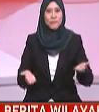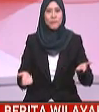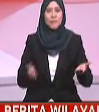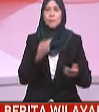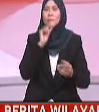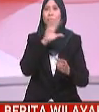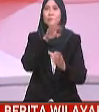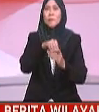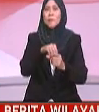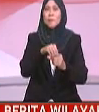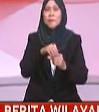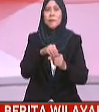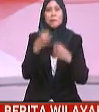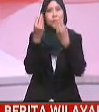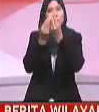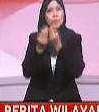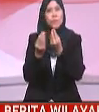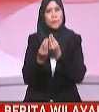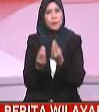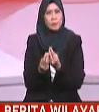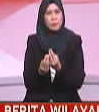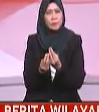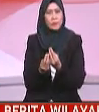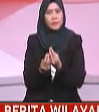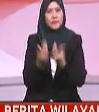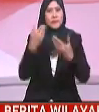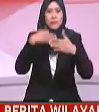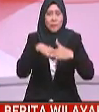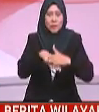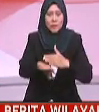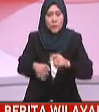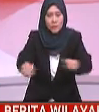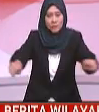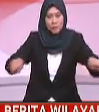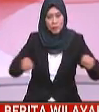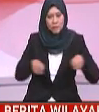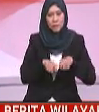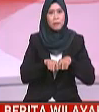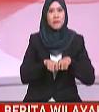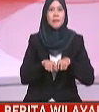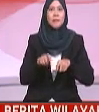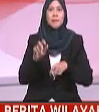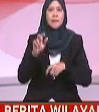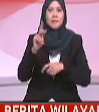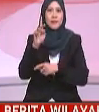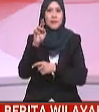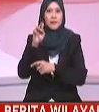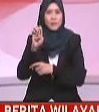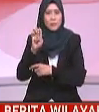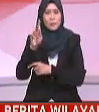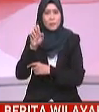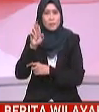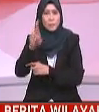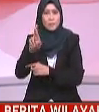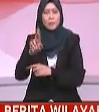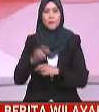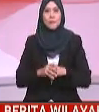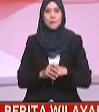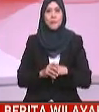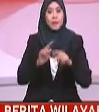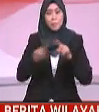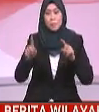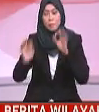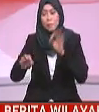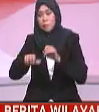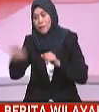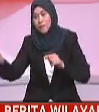terlibat dengan kiraan angka yang masuk ke Tasik Kenyir. Tapi kalau houseboat, kita tahu berapa